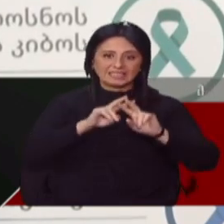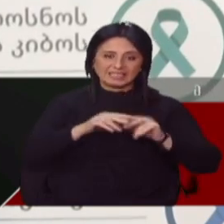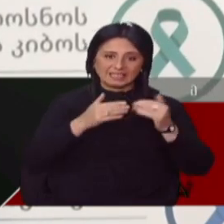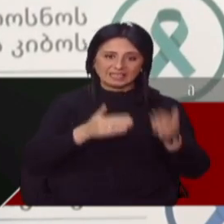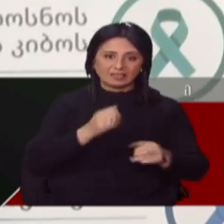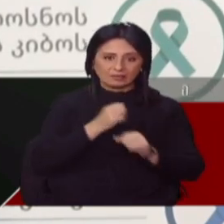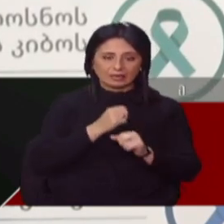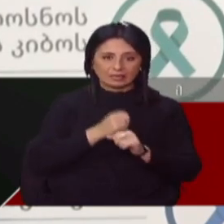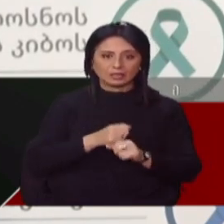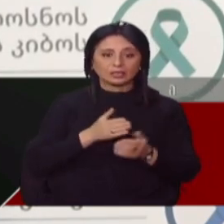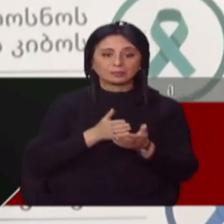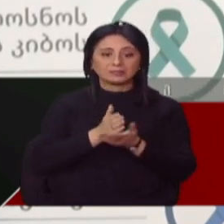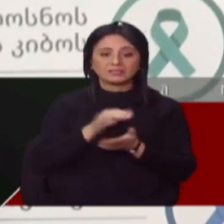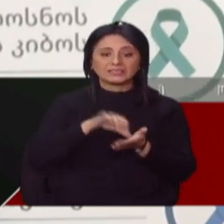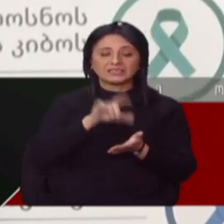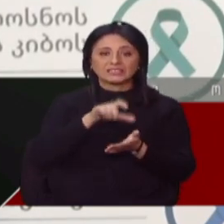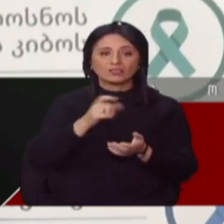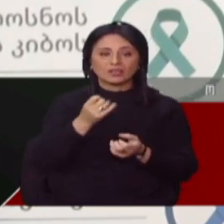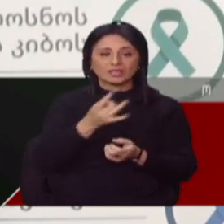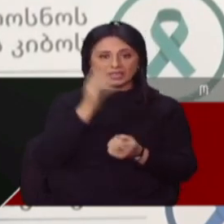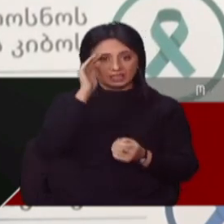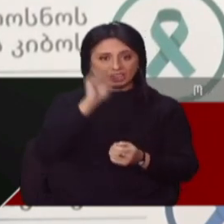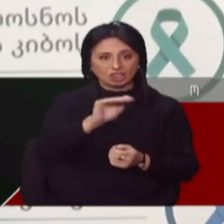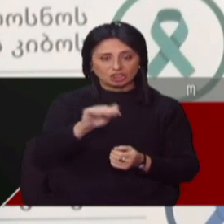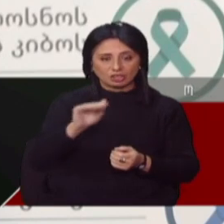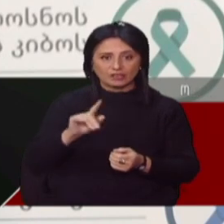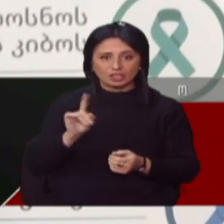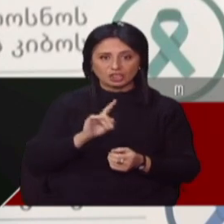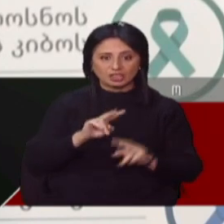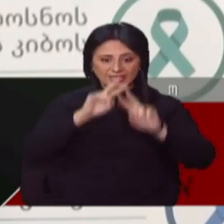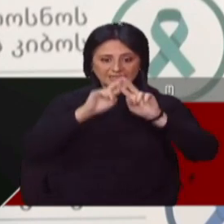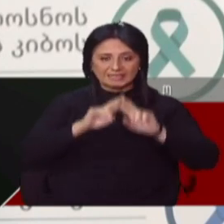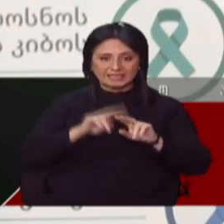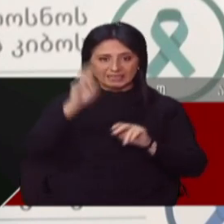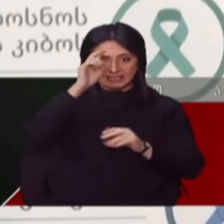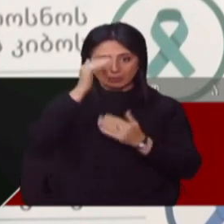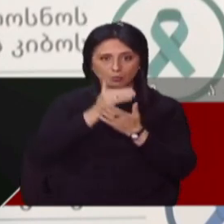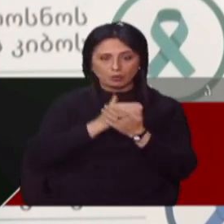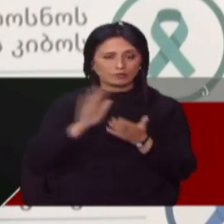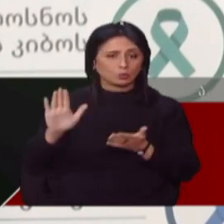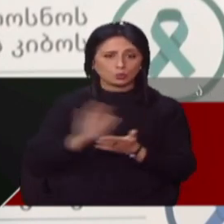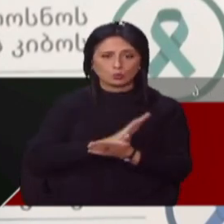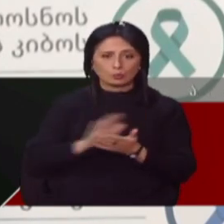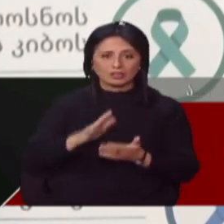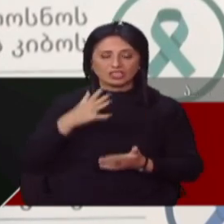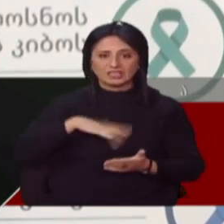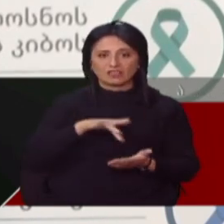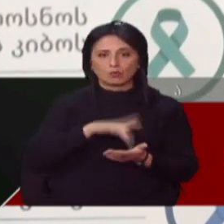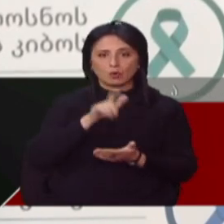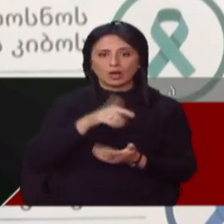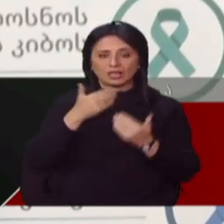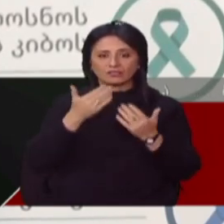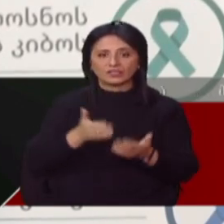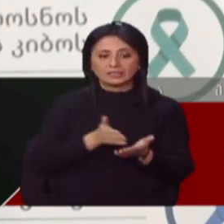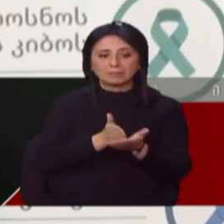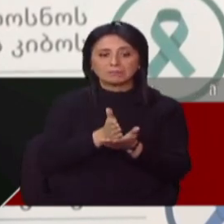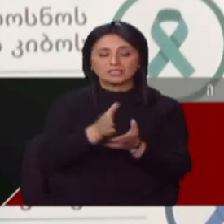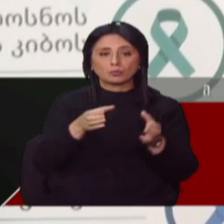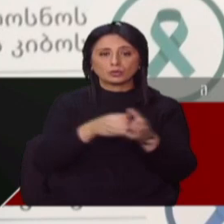Ჩვენი მიზანია, რომ დამწერ საზოგადოებას კიდევ ერთხელ შევახსენოთ, რომ სკრინინგის სახელმწიფო პროგრამა არის სრულიად უფასო საქართველოს მოქალაქეებისთვის,